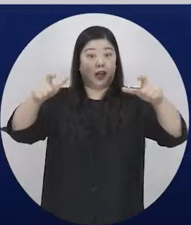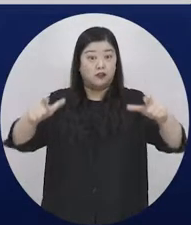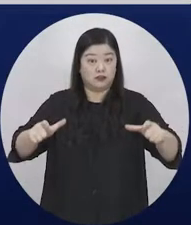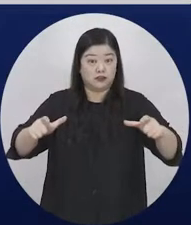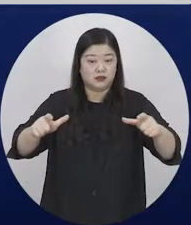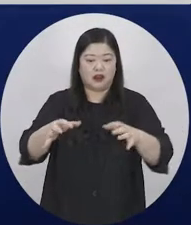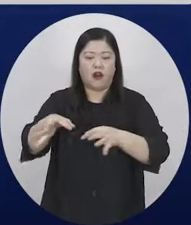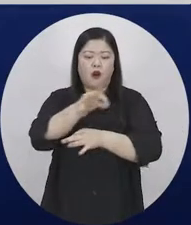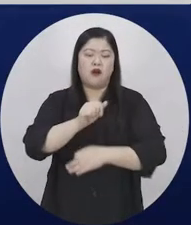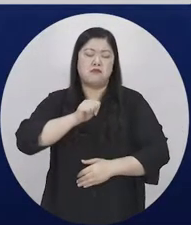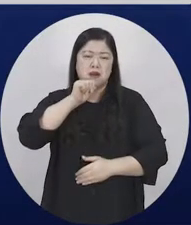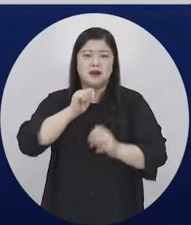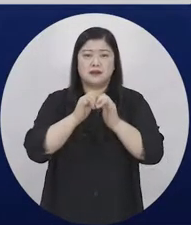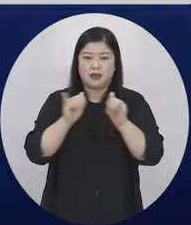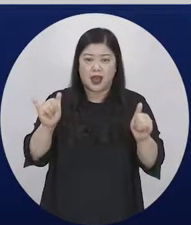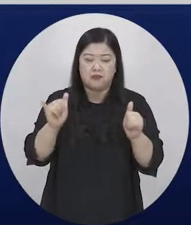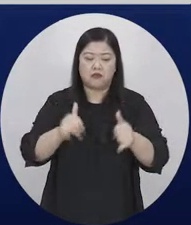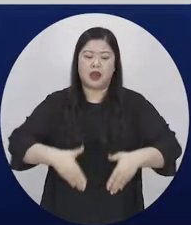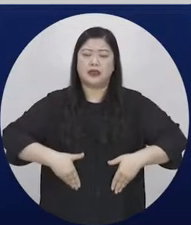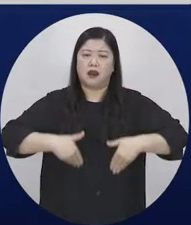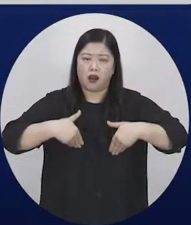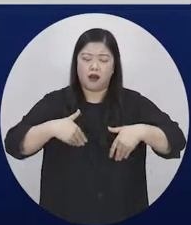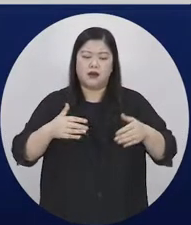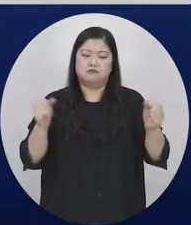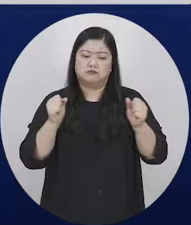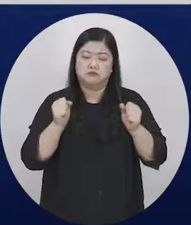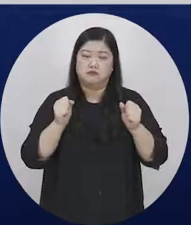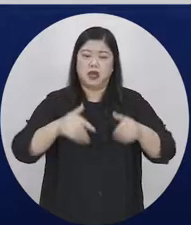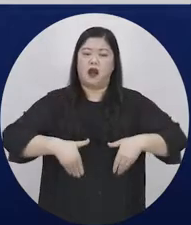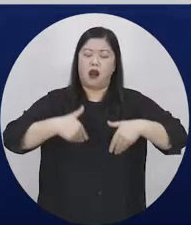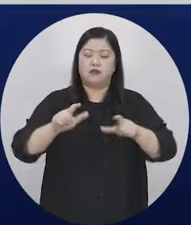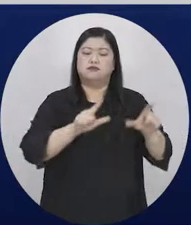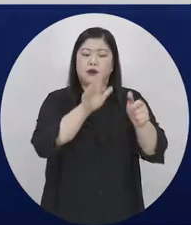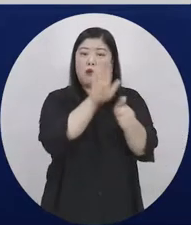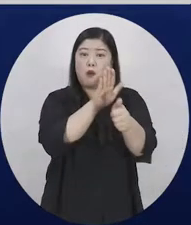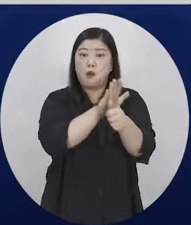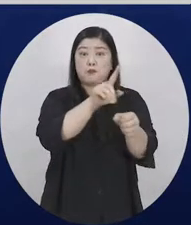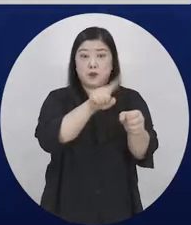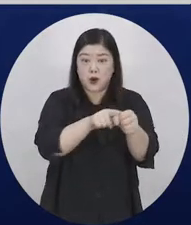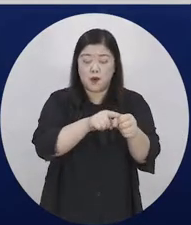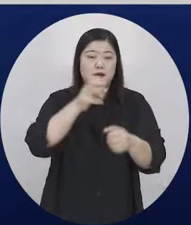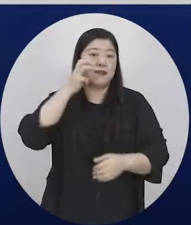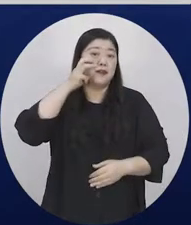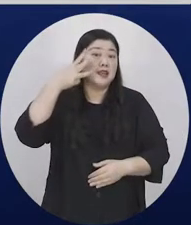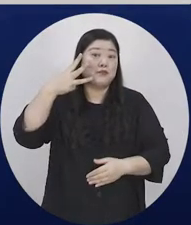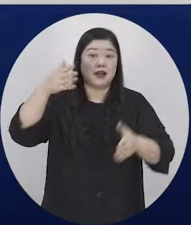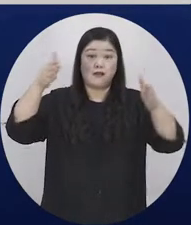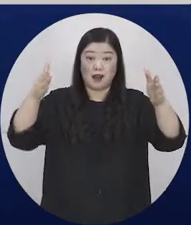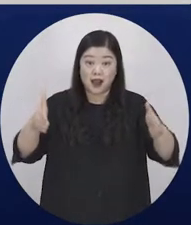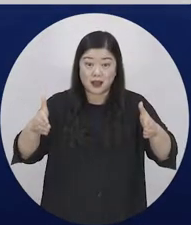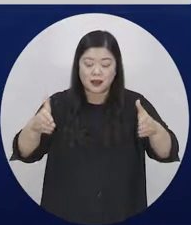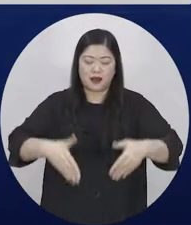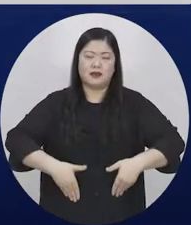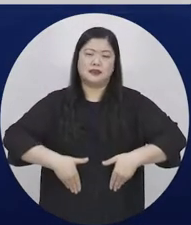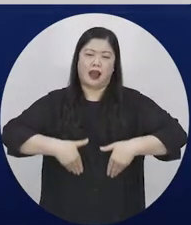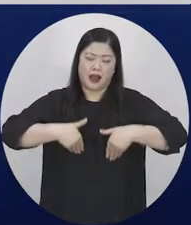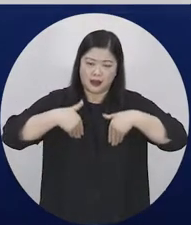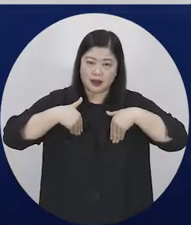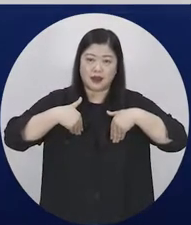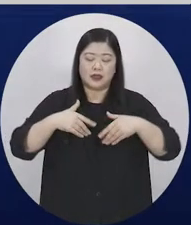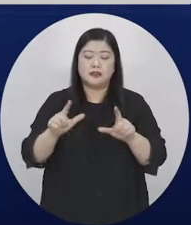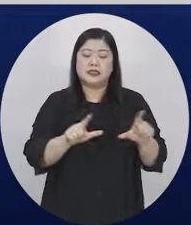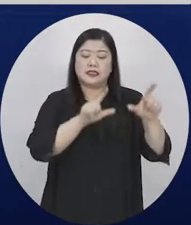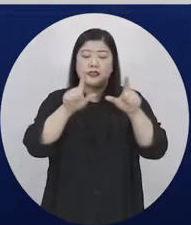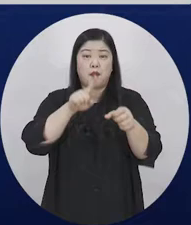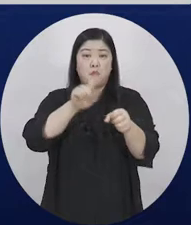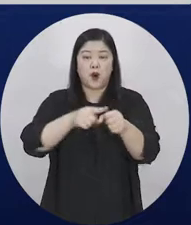강서구에서는 취약계층의 따뜻한 겨울나기를 돕기 위해 지난해 11월부터 3개월 동안 희망온돌 따뜻한 겨울나기